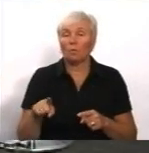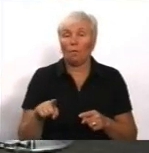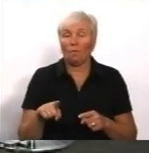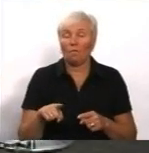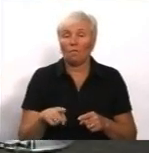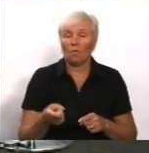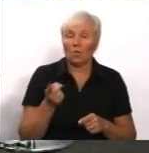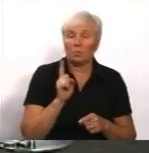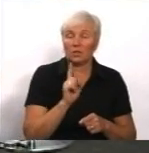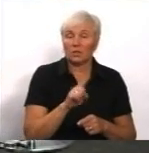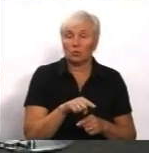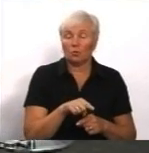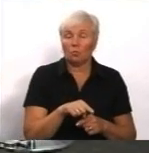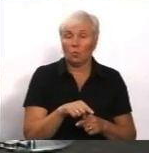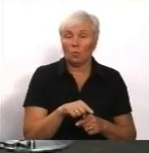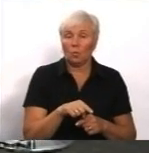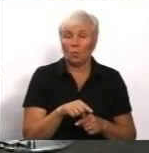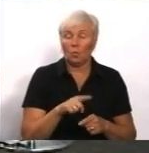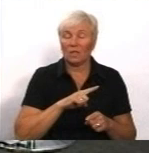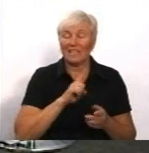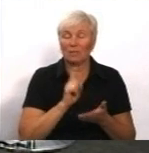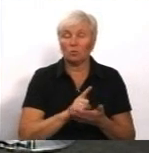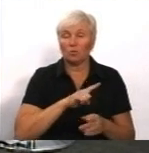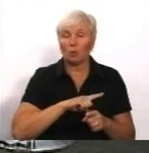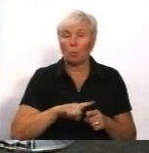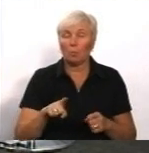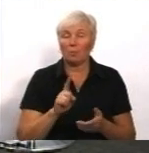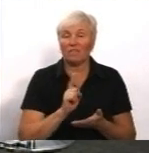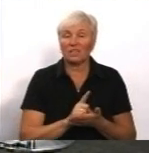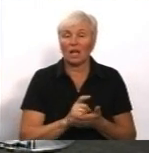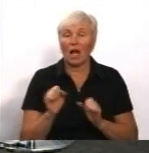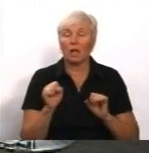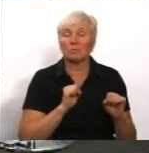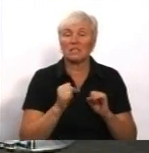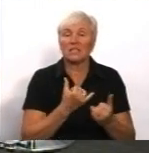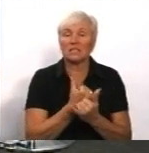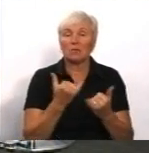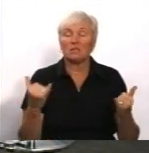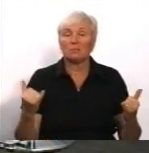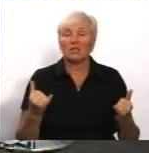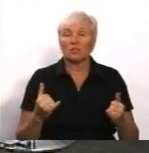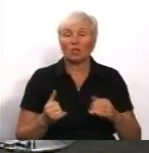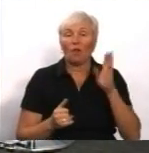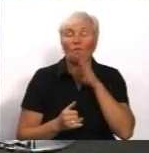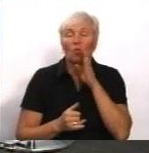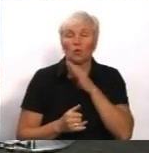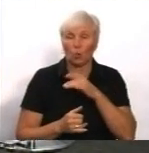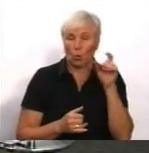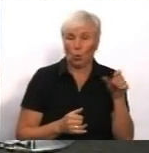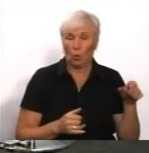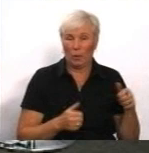одному із препаратів, терміново зобов'язали адміністрацію забезпечити водою підвозною.